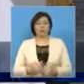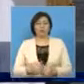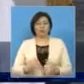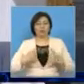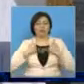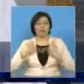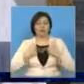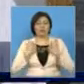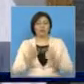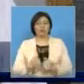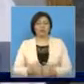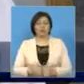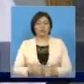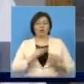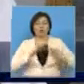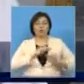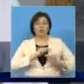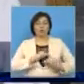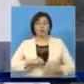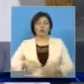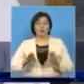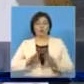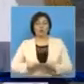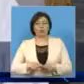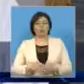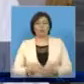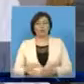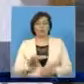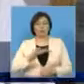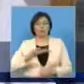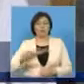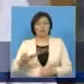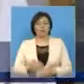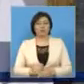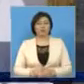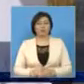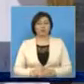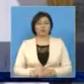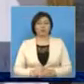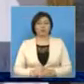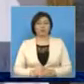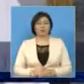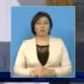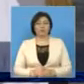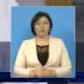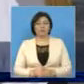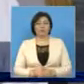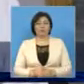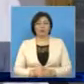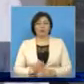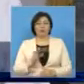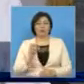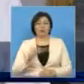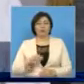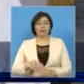мотивациясы. Олардың жұмыс жасайтын жері. Оған біздерде шлюздік, мынау бағыт және бокстық